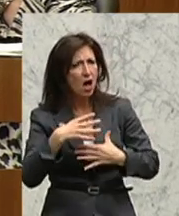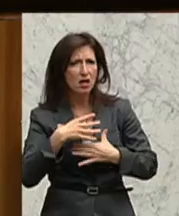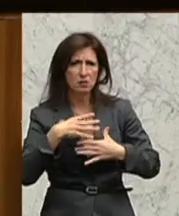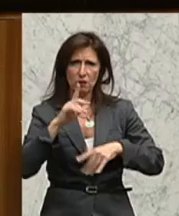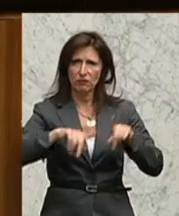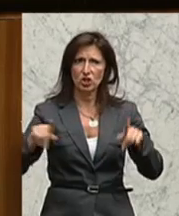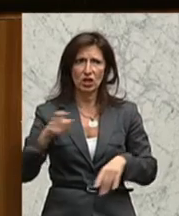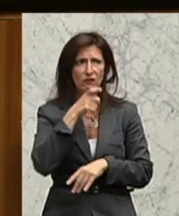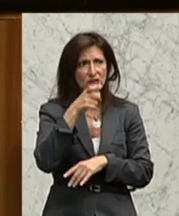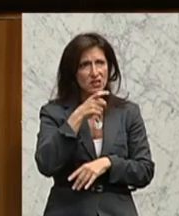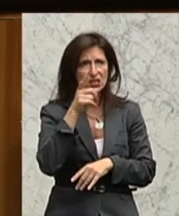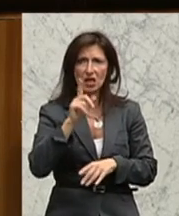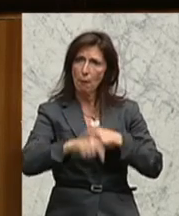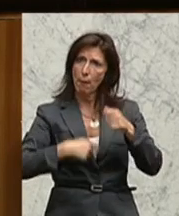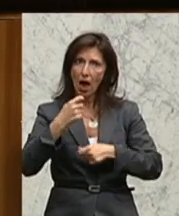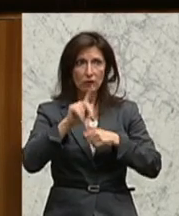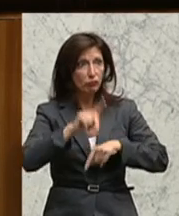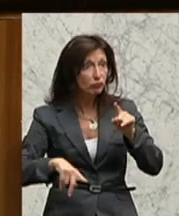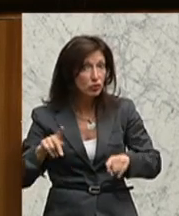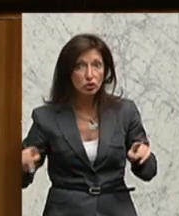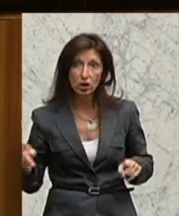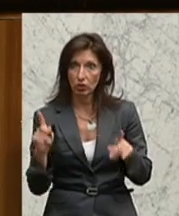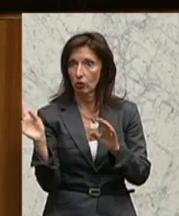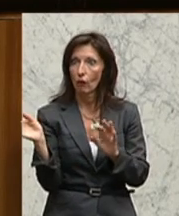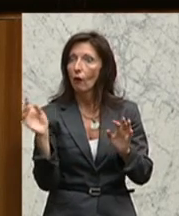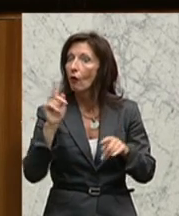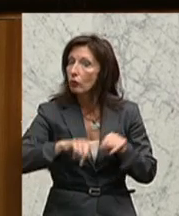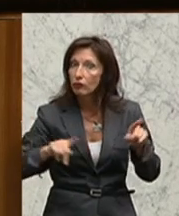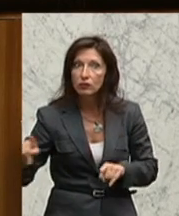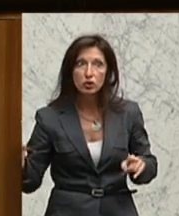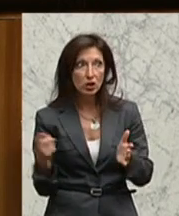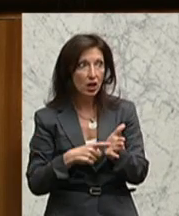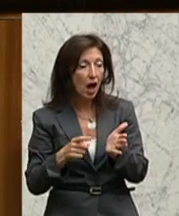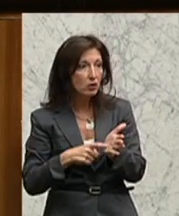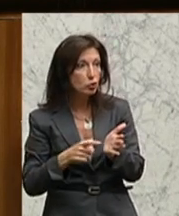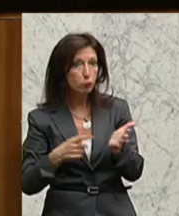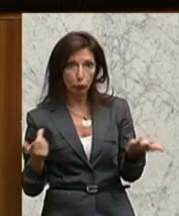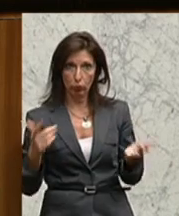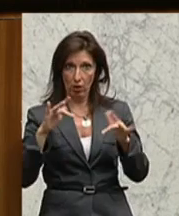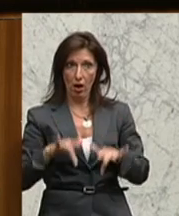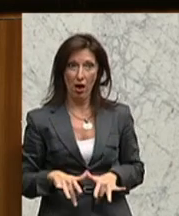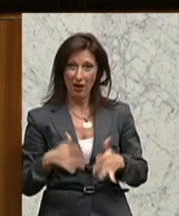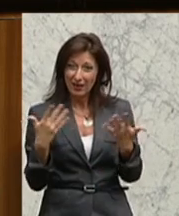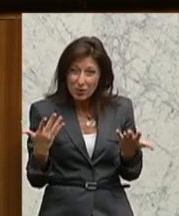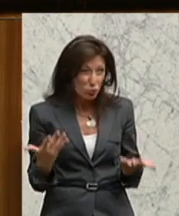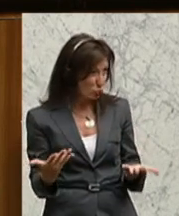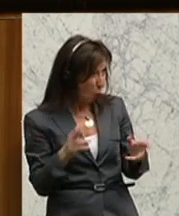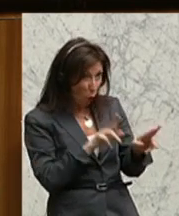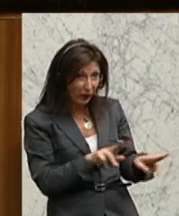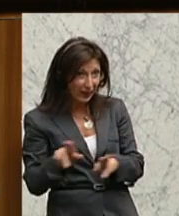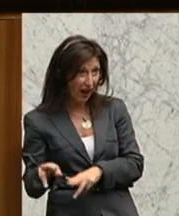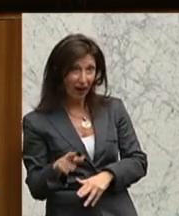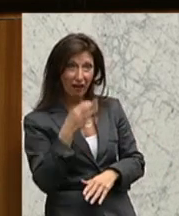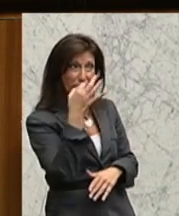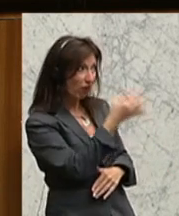unterschiedlich behandelt werden, beziehungsweise unterschiedliche Ansprüche auf Leistungen haben. Ist das gerecht, Herr Minister? Ist es überhaupt